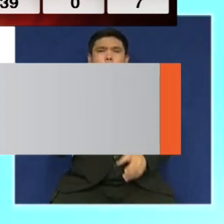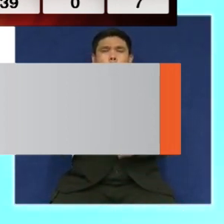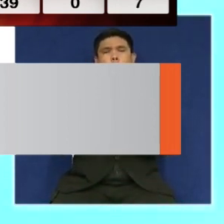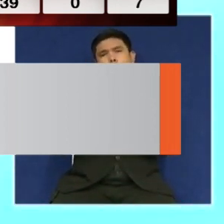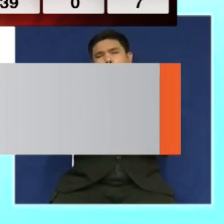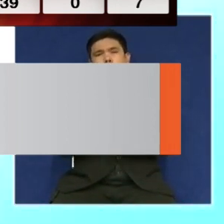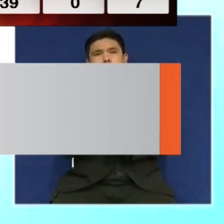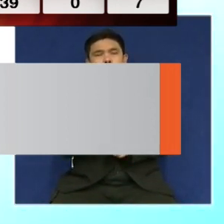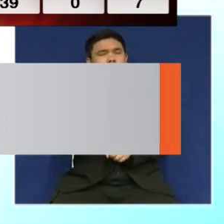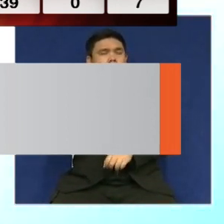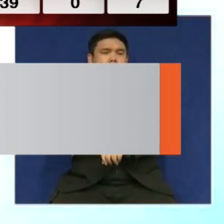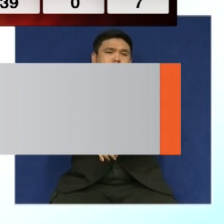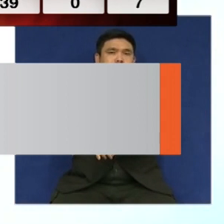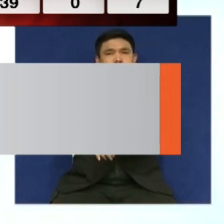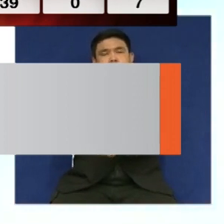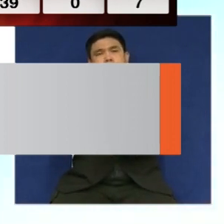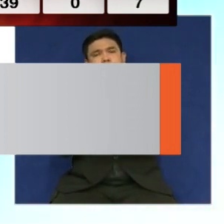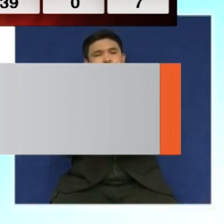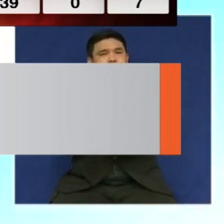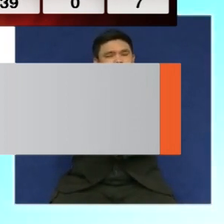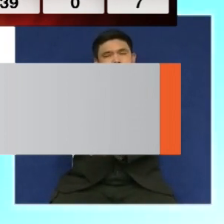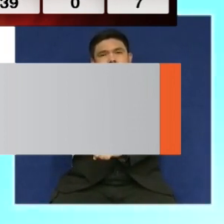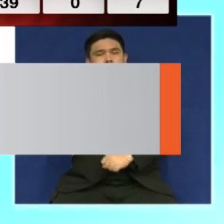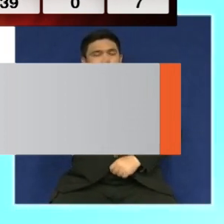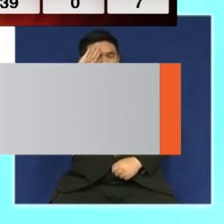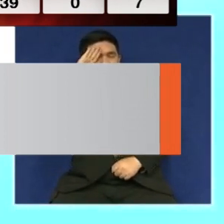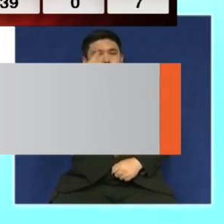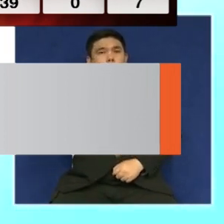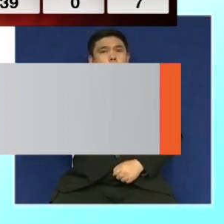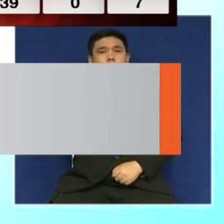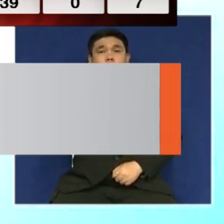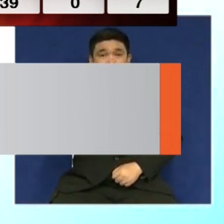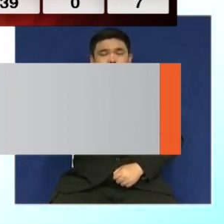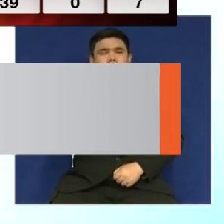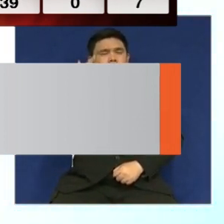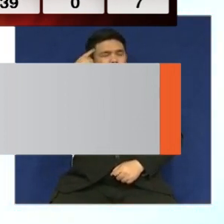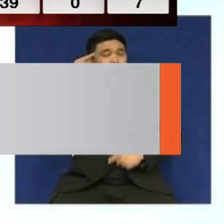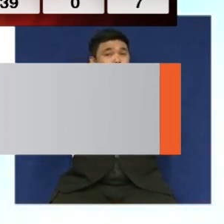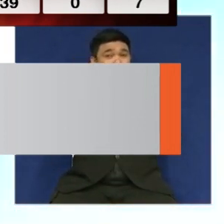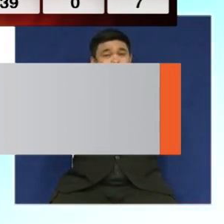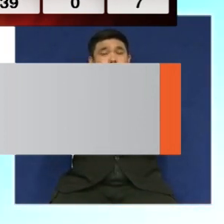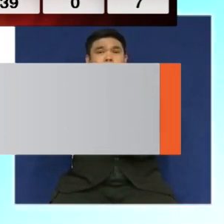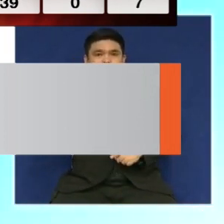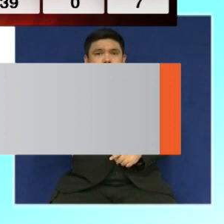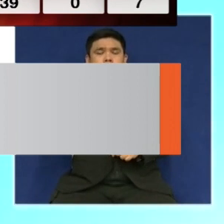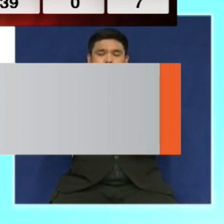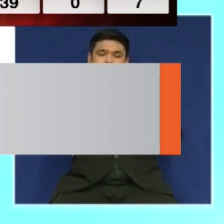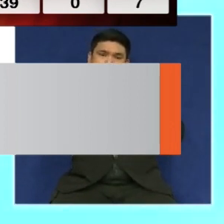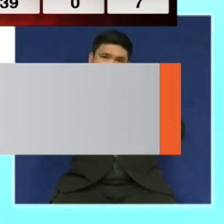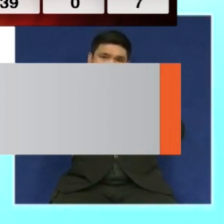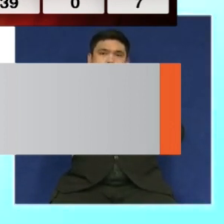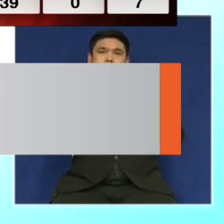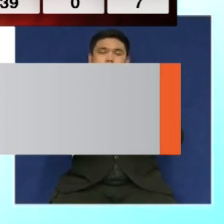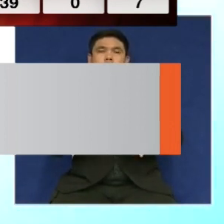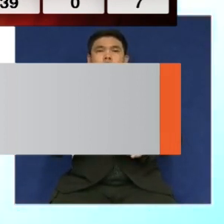ช่นมีปวดเมื่อยนะครับมีเป็นไข้ปวดศีรษะนะครับซึ่งส่วนใหญ่ก็ได้รับการตรวจแล้วนะครับว่าไม่ใ